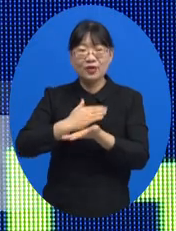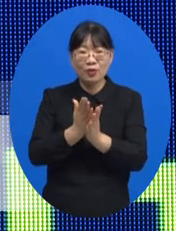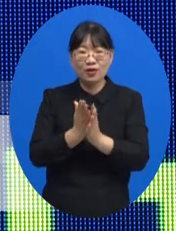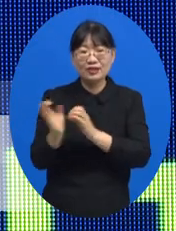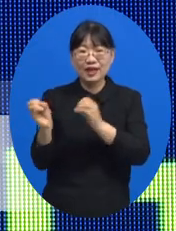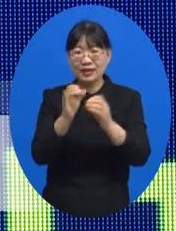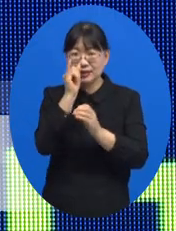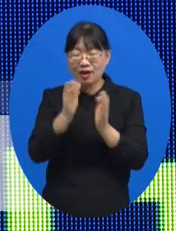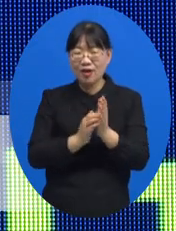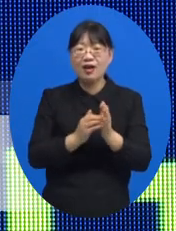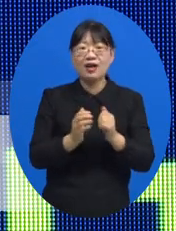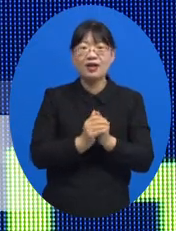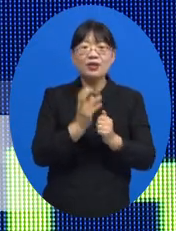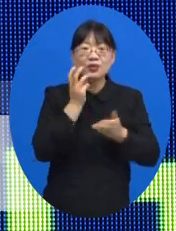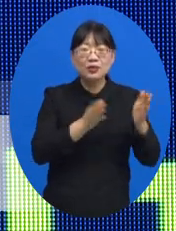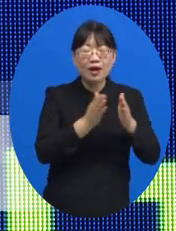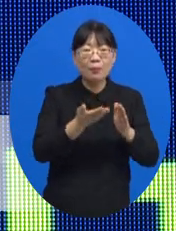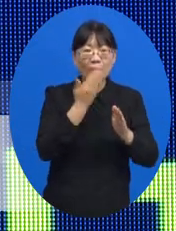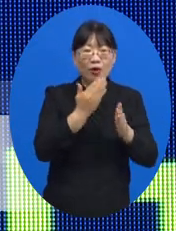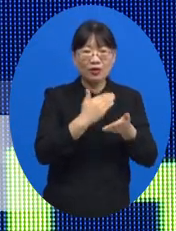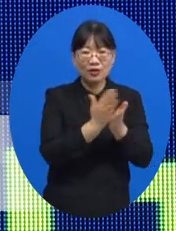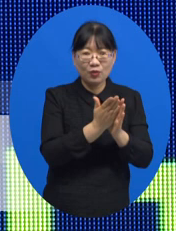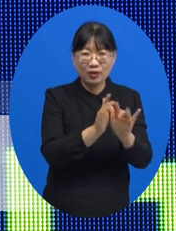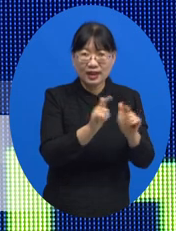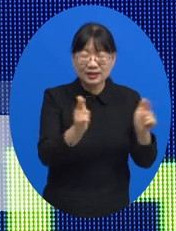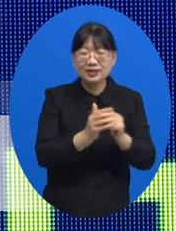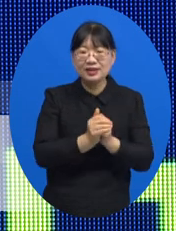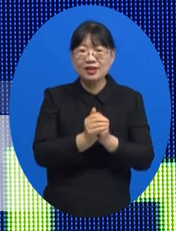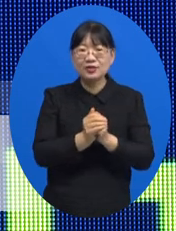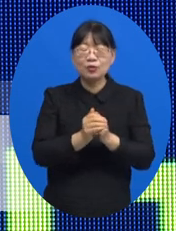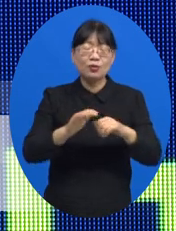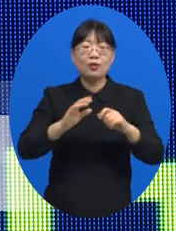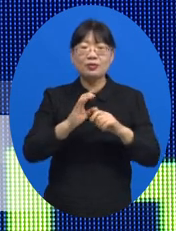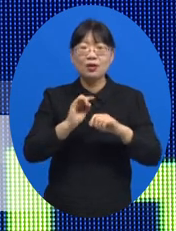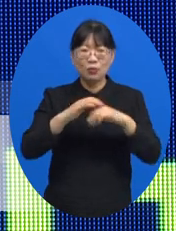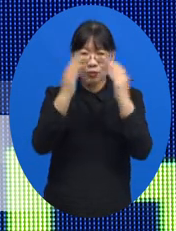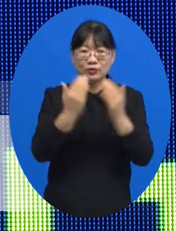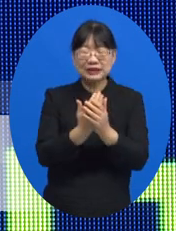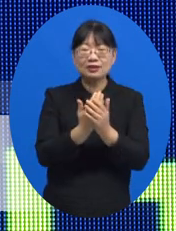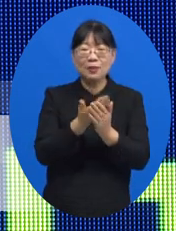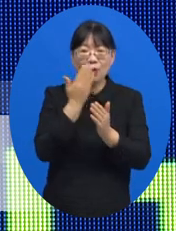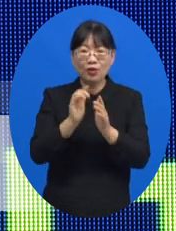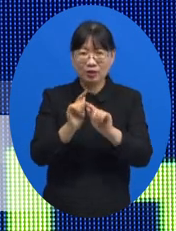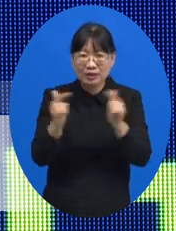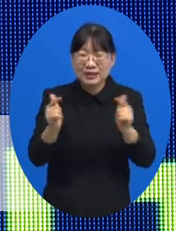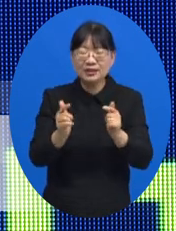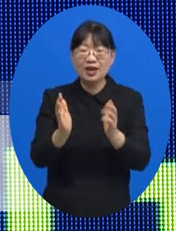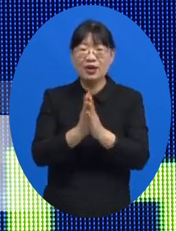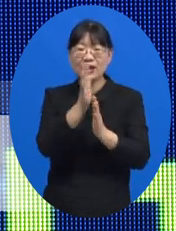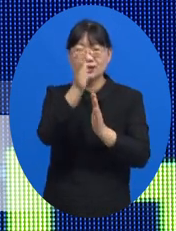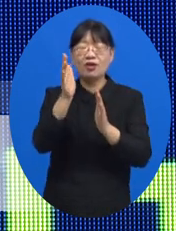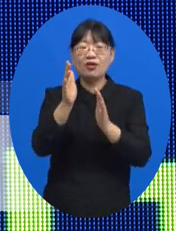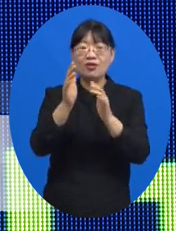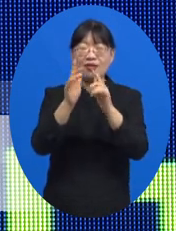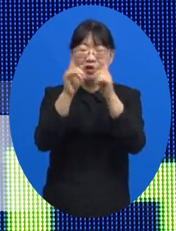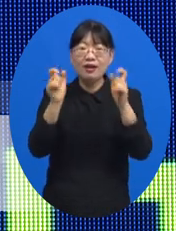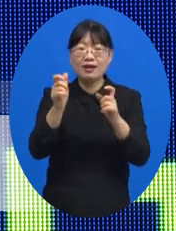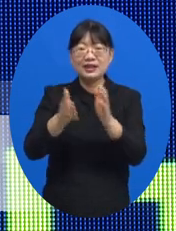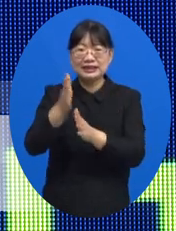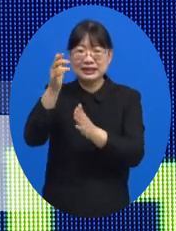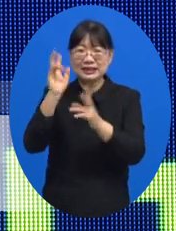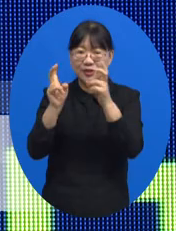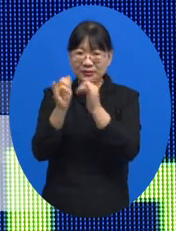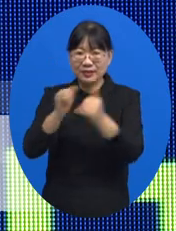먹거리뿐만 아니라 대명 먹거리에 대한 여러분들이 중추 역할을 화성시에는 기업인들이 하시고 있는 것에 대해서 저희